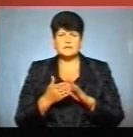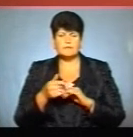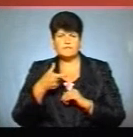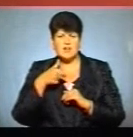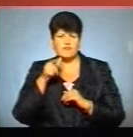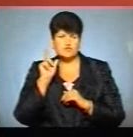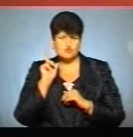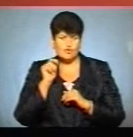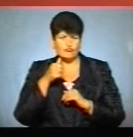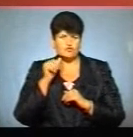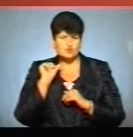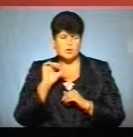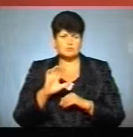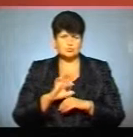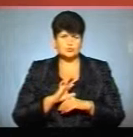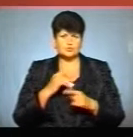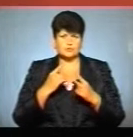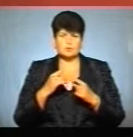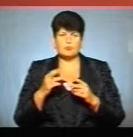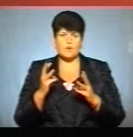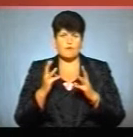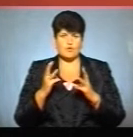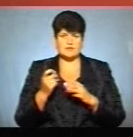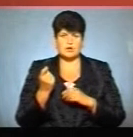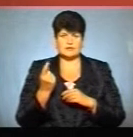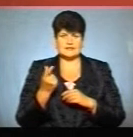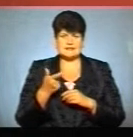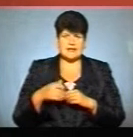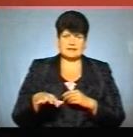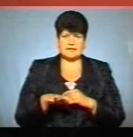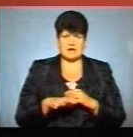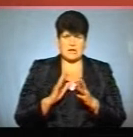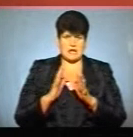вчора йшлося про вогонь на 11 гектарах лісу.